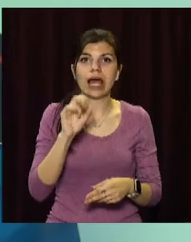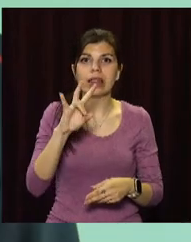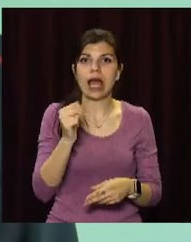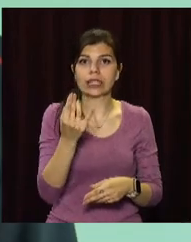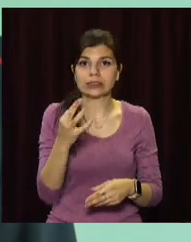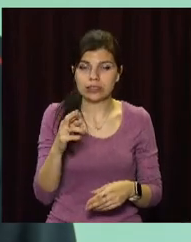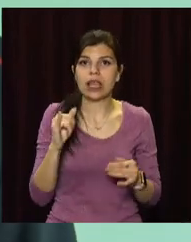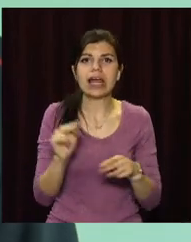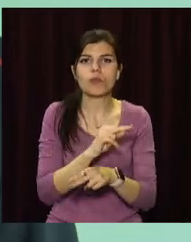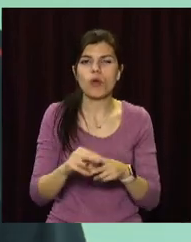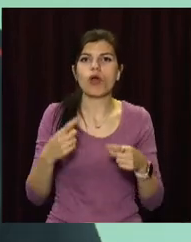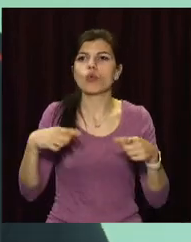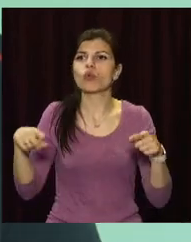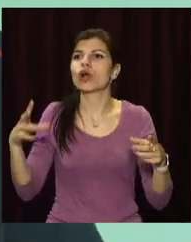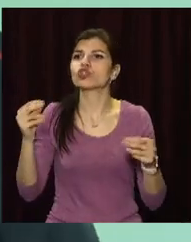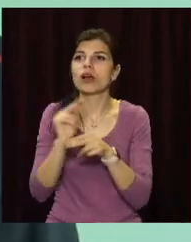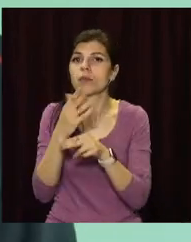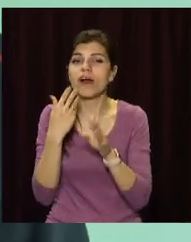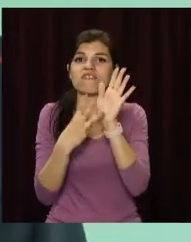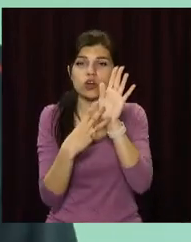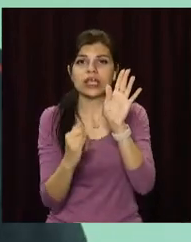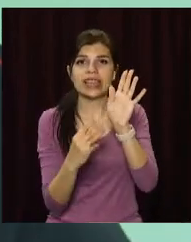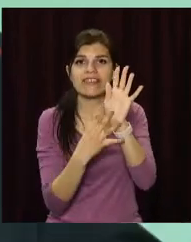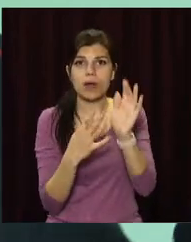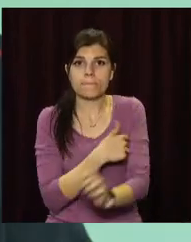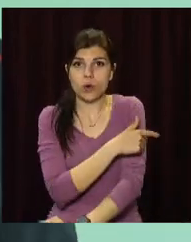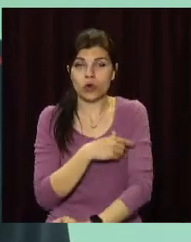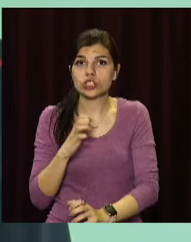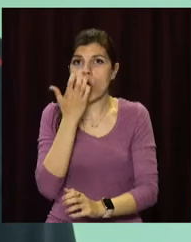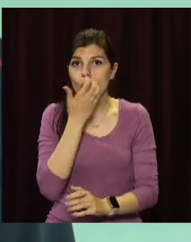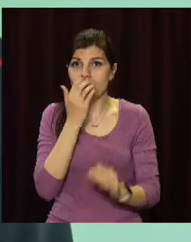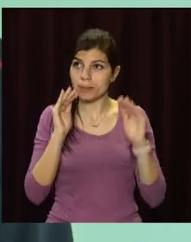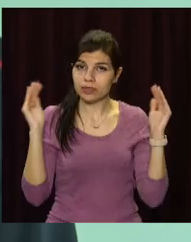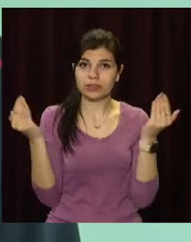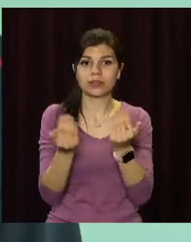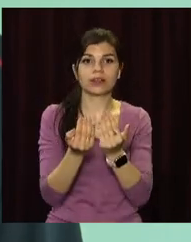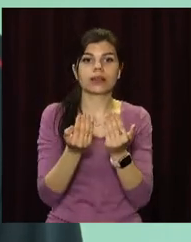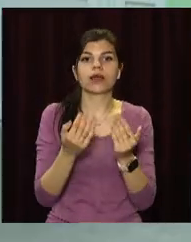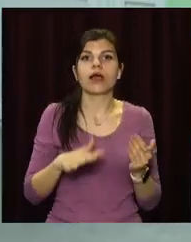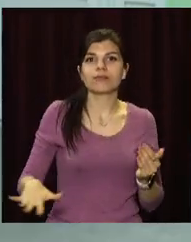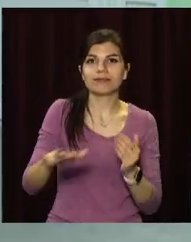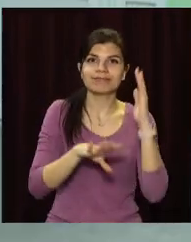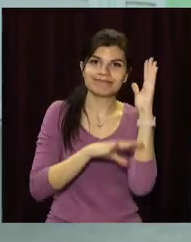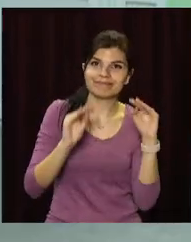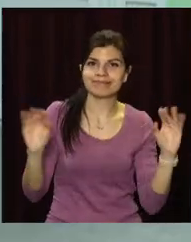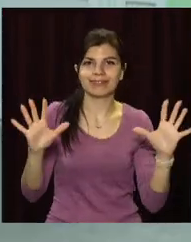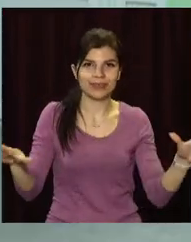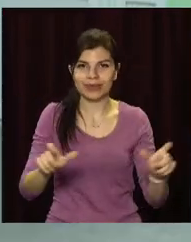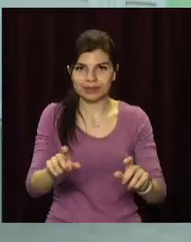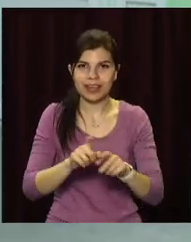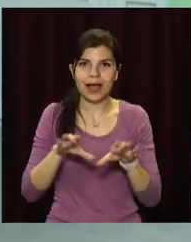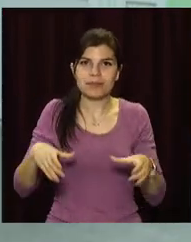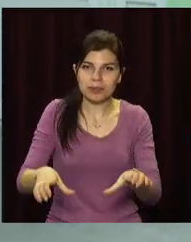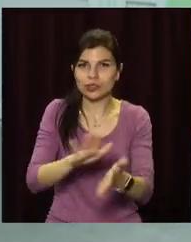ремонт оставшихся відділень 8-ї і в 9-й больниці з утепленням здання, з благоустройством території. Ремонти у 8-й та